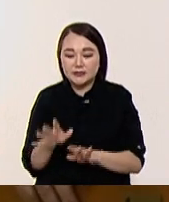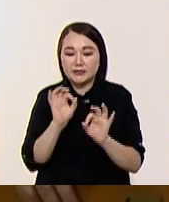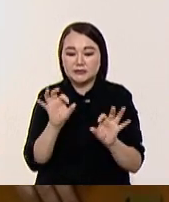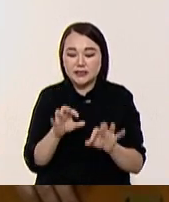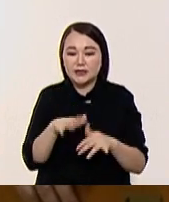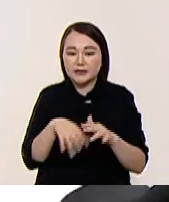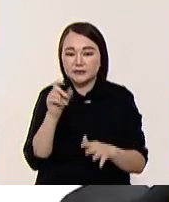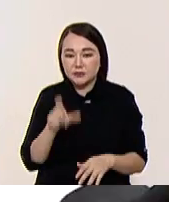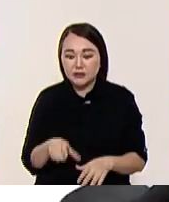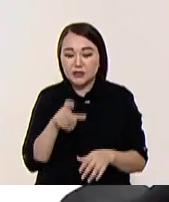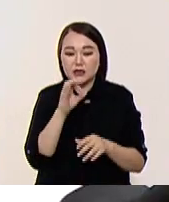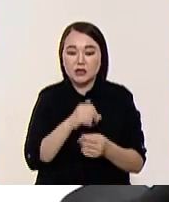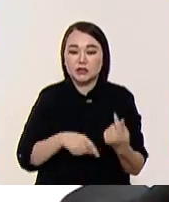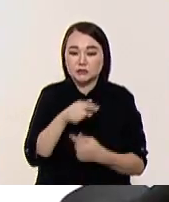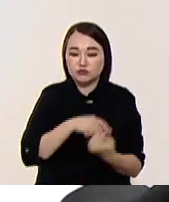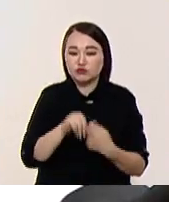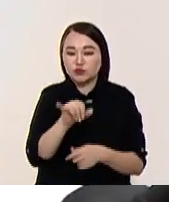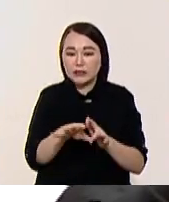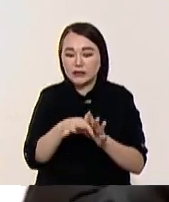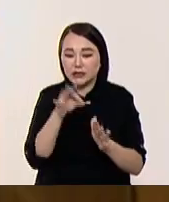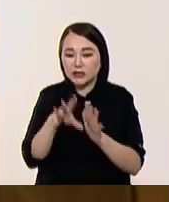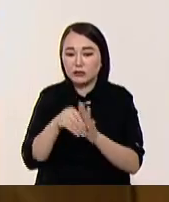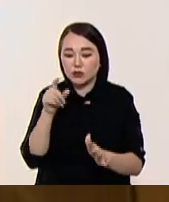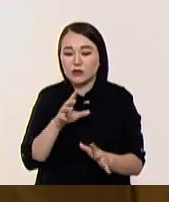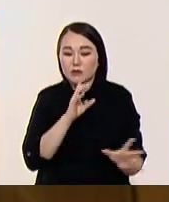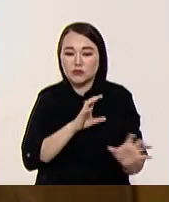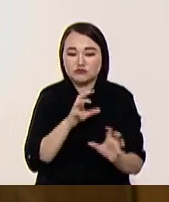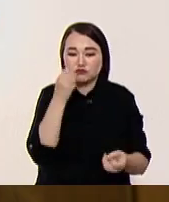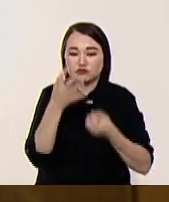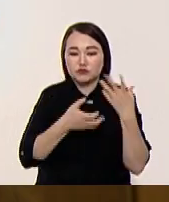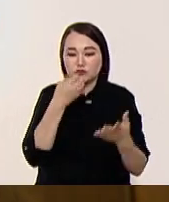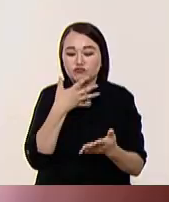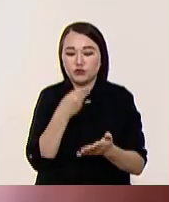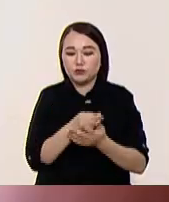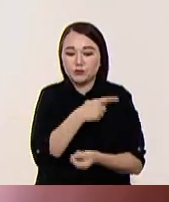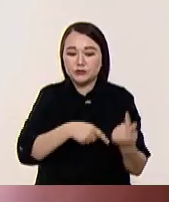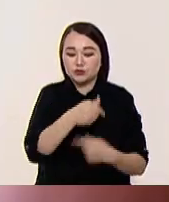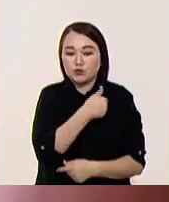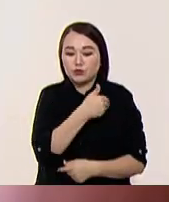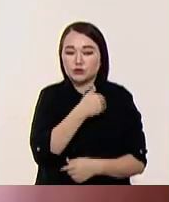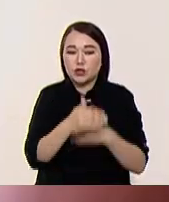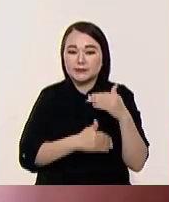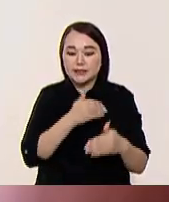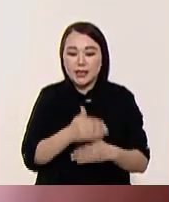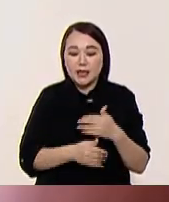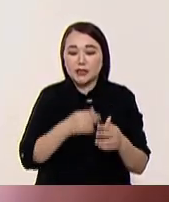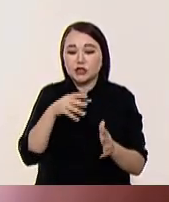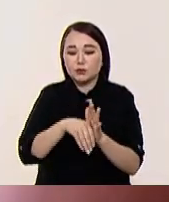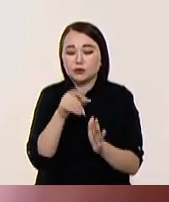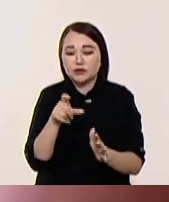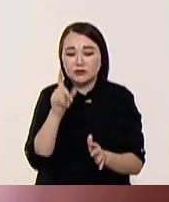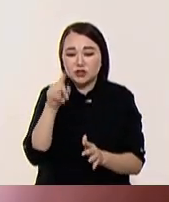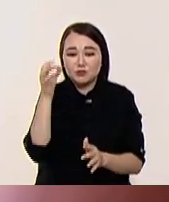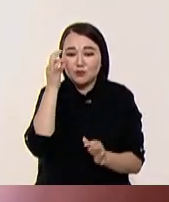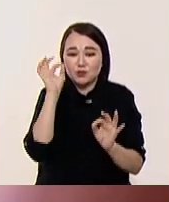правило, избранники, имеющие бизнес, в первую очередь озабочены его процветанием, отмечает он. Помните, когда депутаты даже не присутствовали